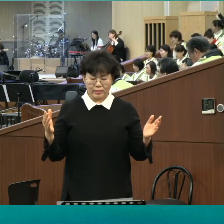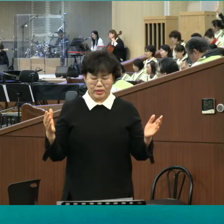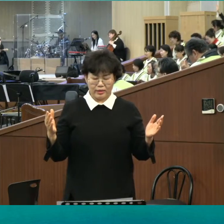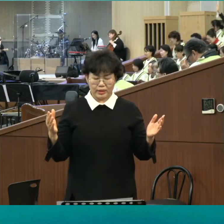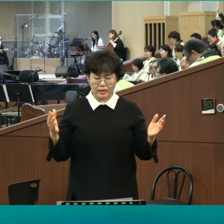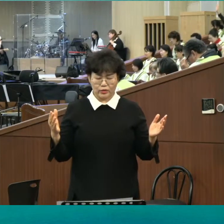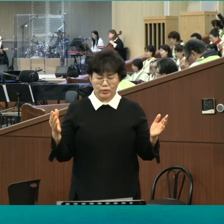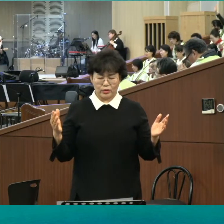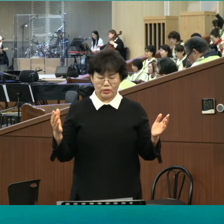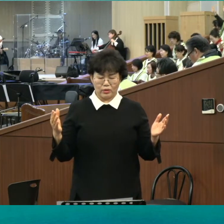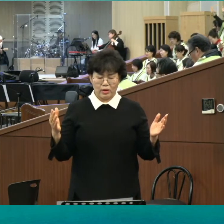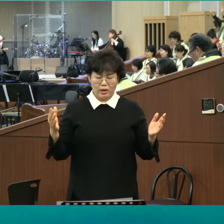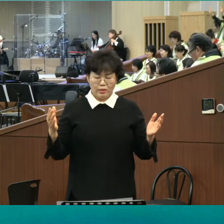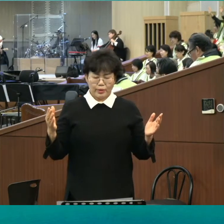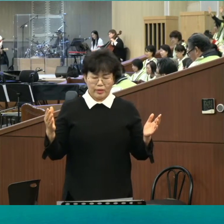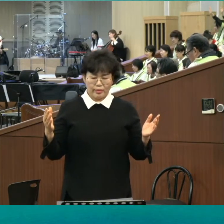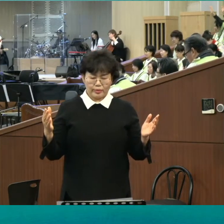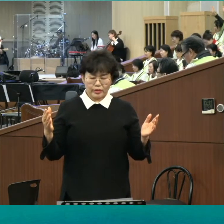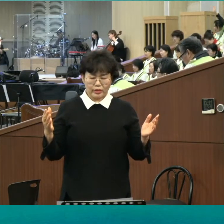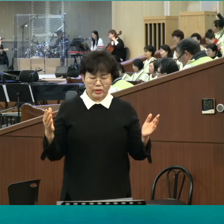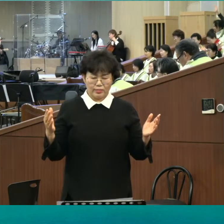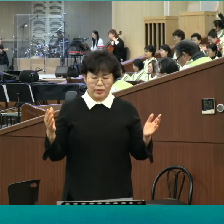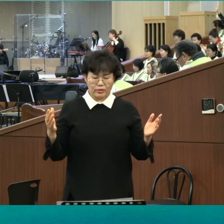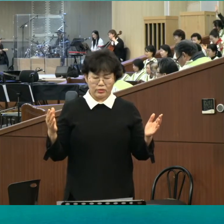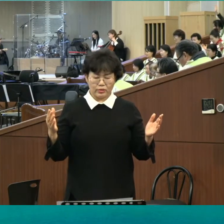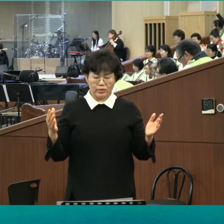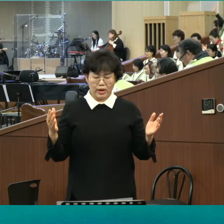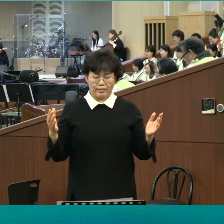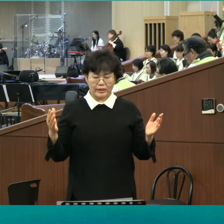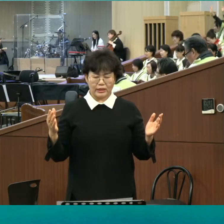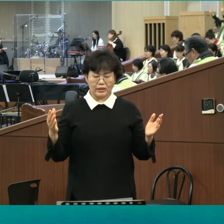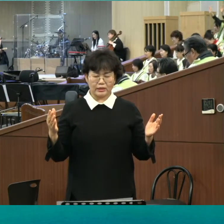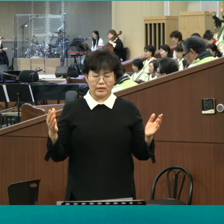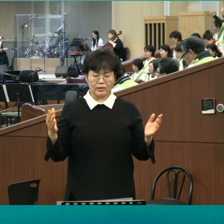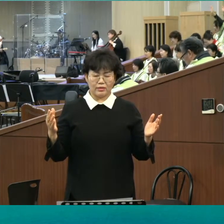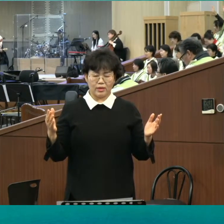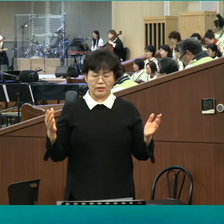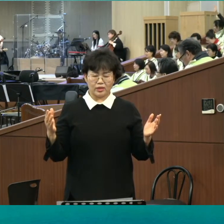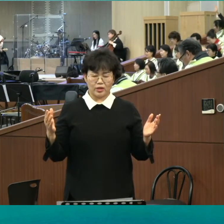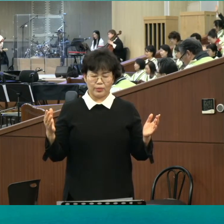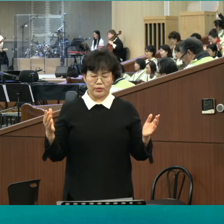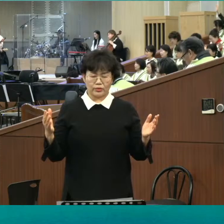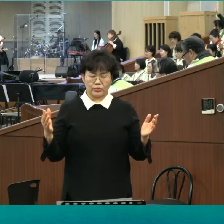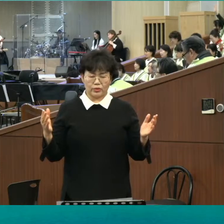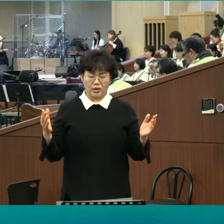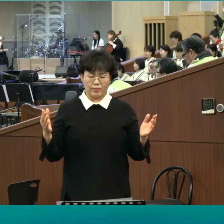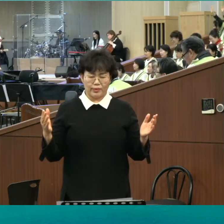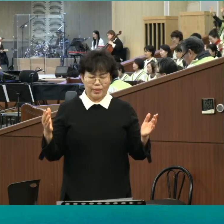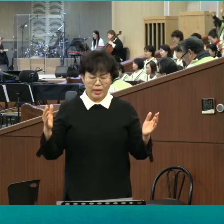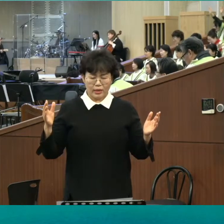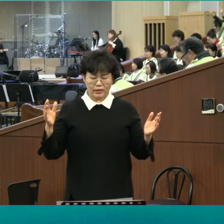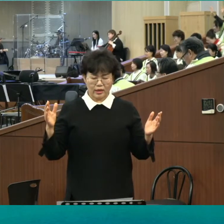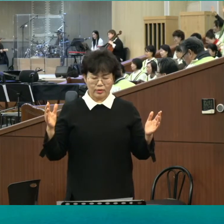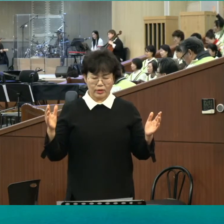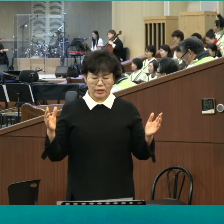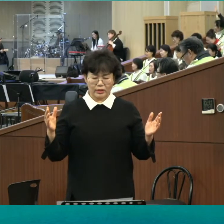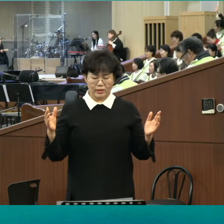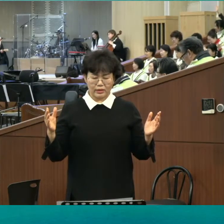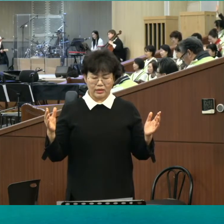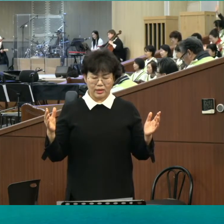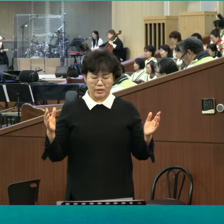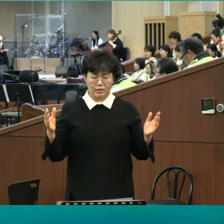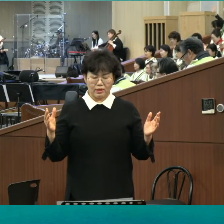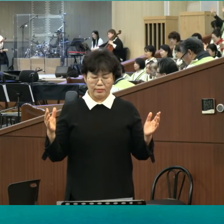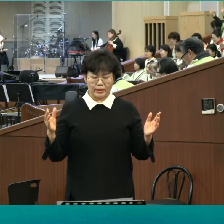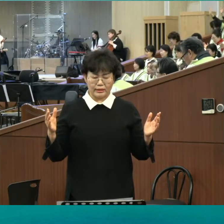어서 아버지 하나님, 오늘도 이 은혜의 시간 우리에게 허락하여 주셔서 하나님 우리가 믿음으로 말미암아 이 은혜의 자리에 나와